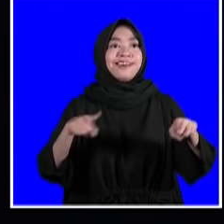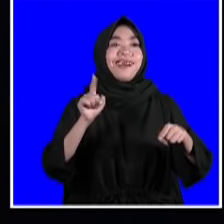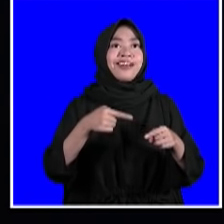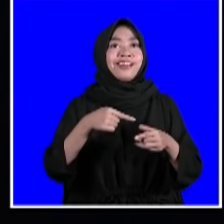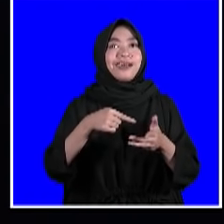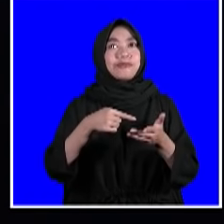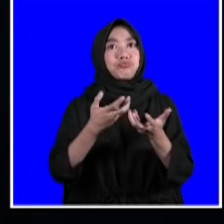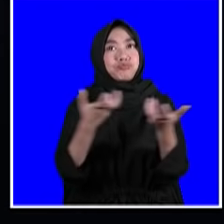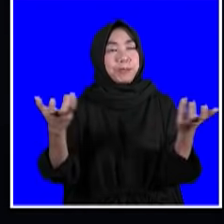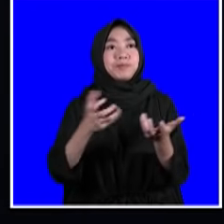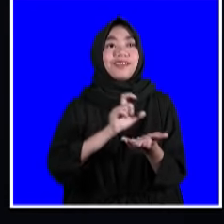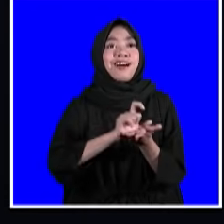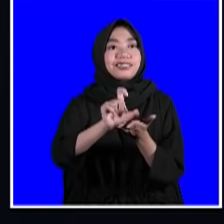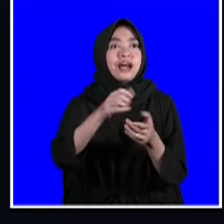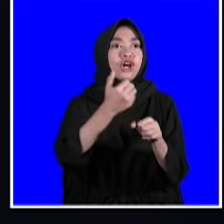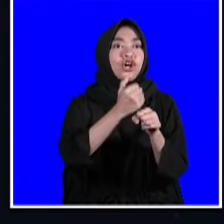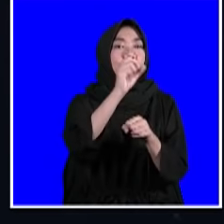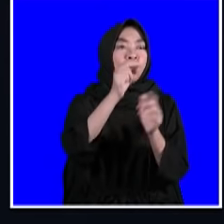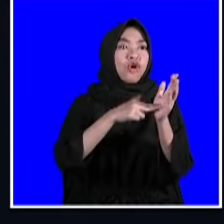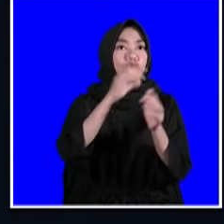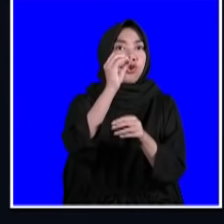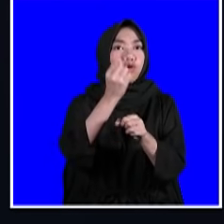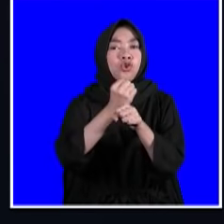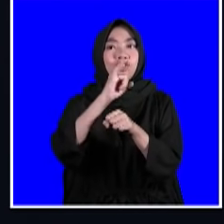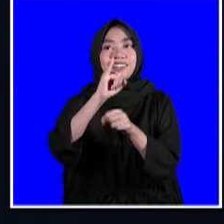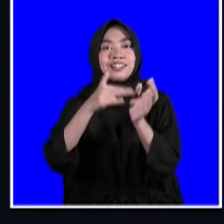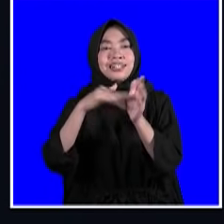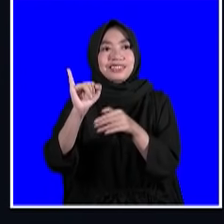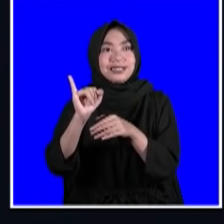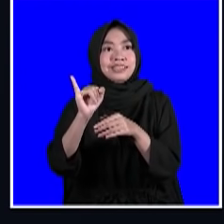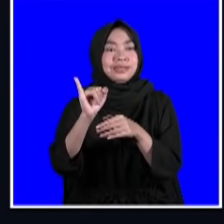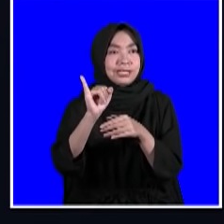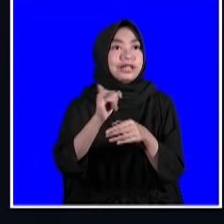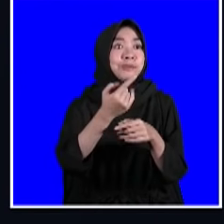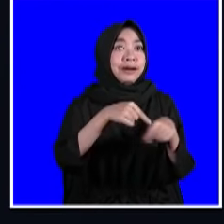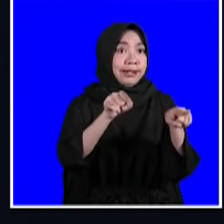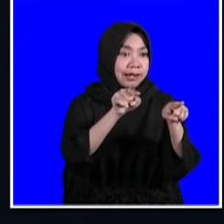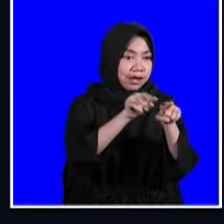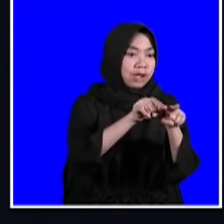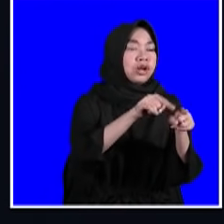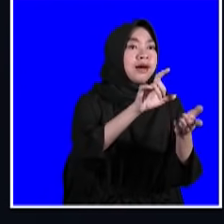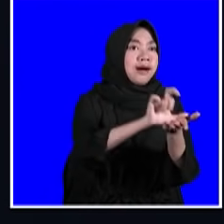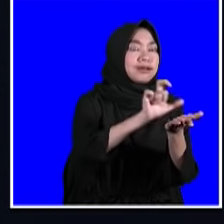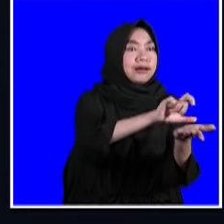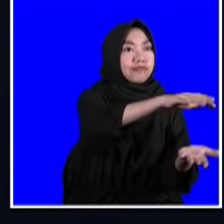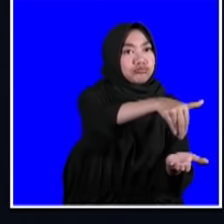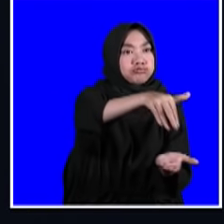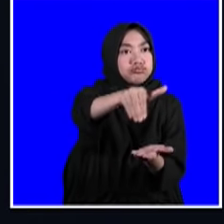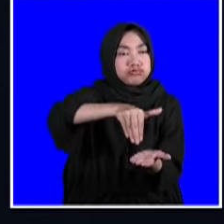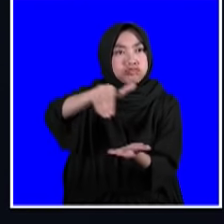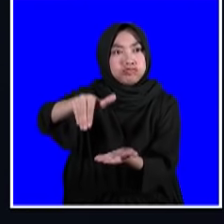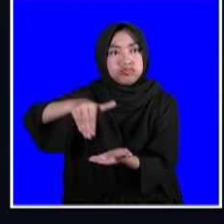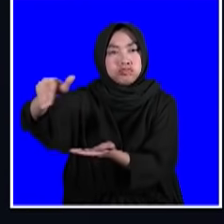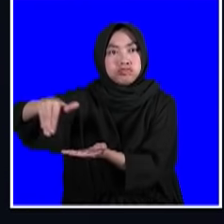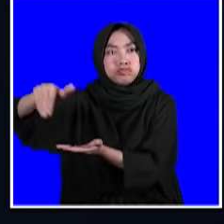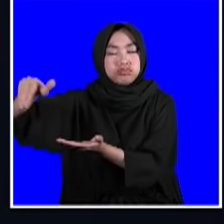gini, yaitu harta yang dikumpulkan setelah pernikahan menurut undang-undang perkawinan